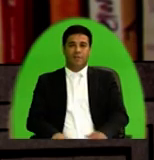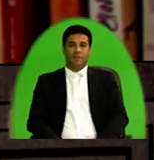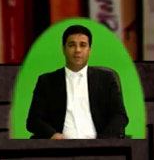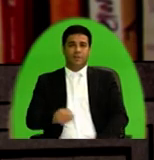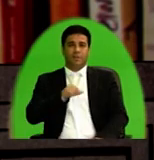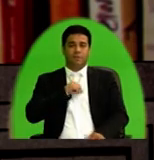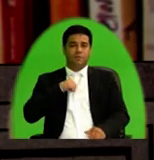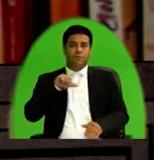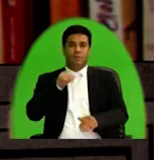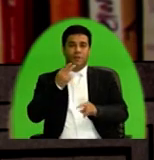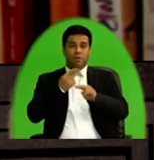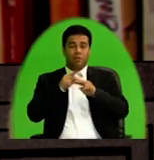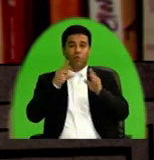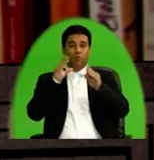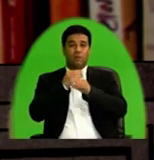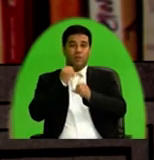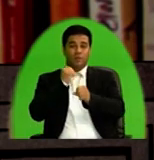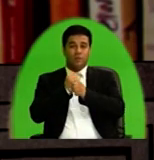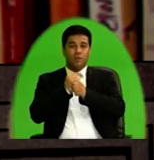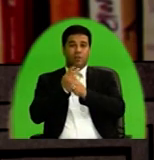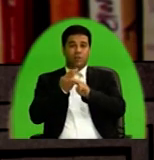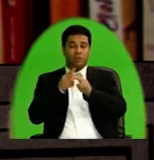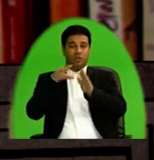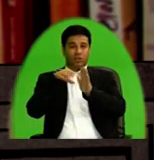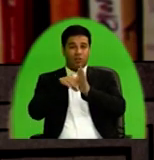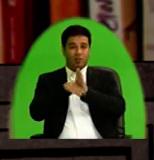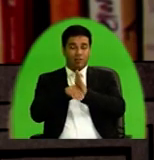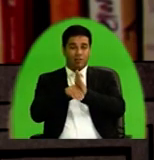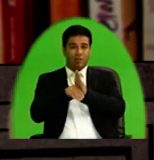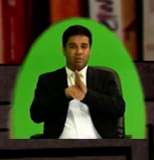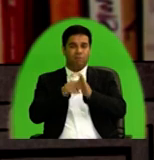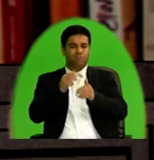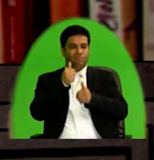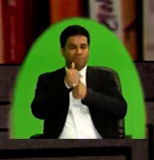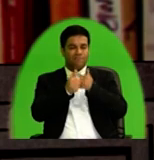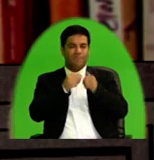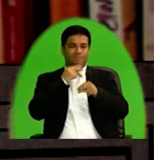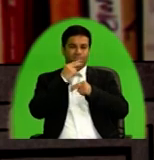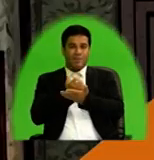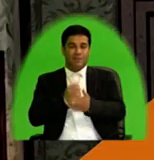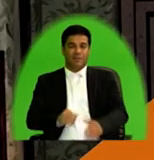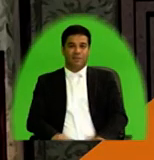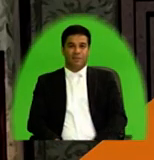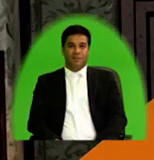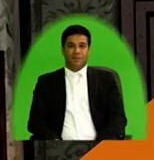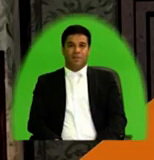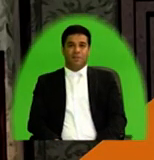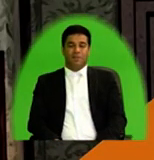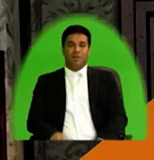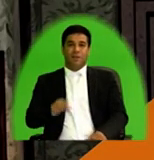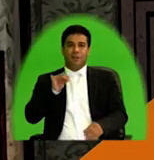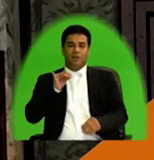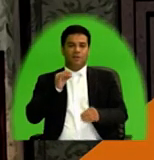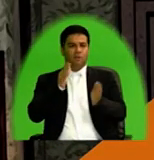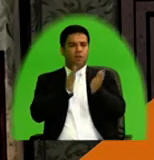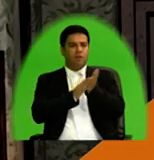основных факторов успешной работы, конечно же, является поощрение и похвала. Найти золотую середину